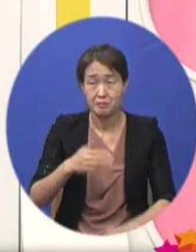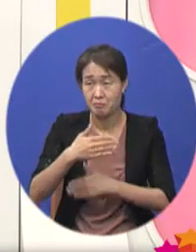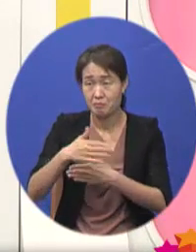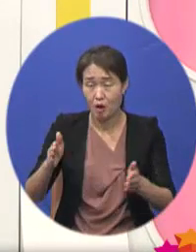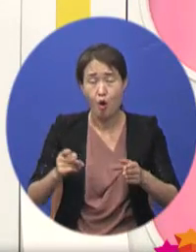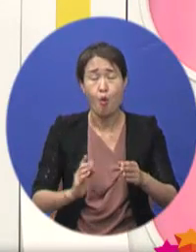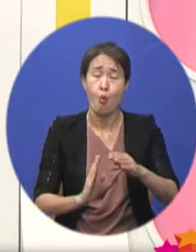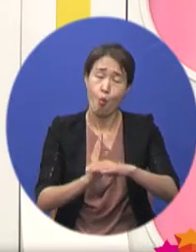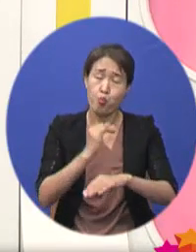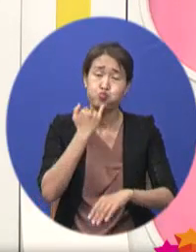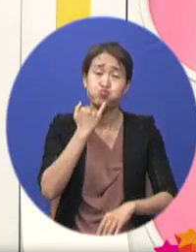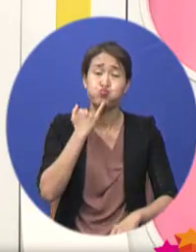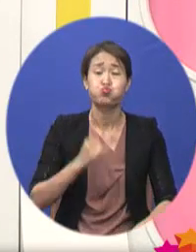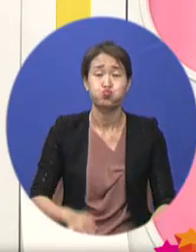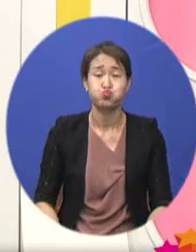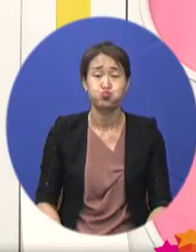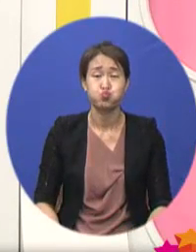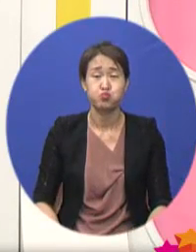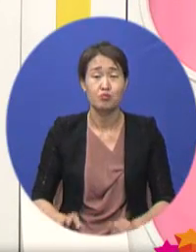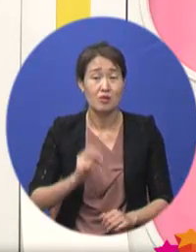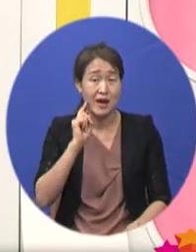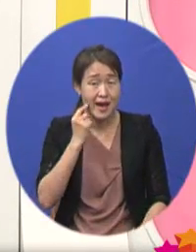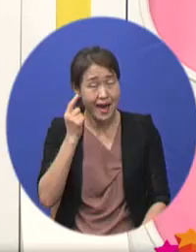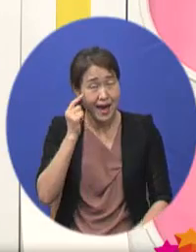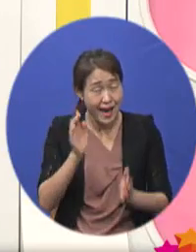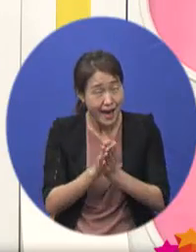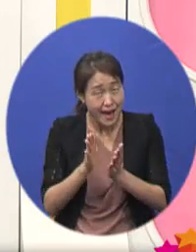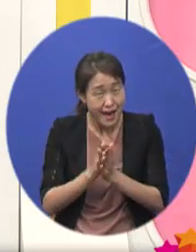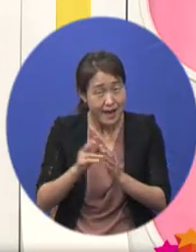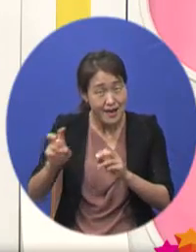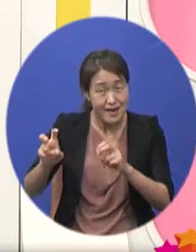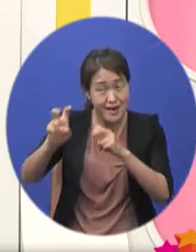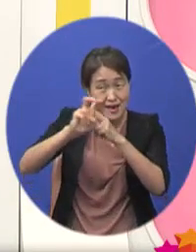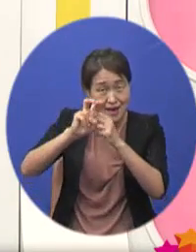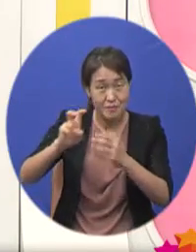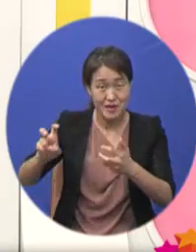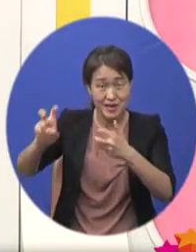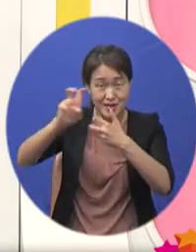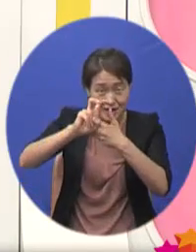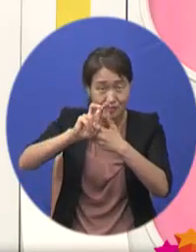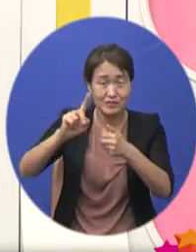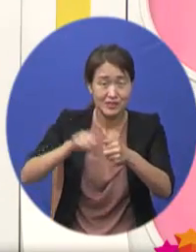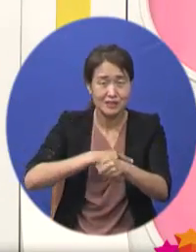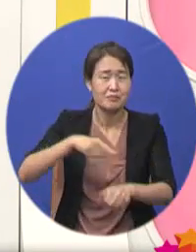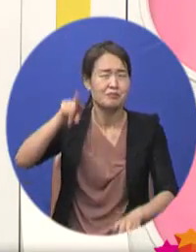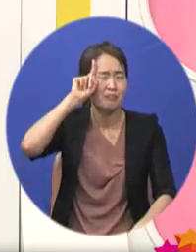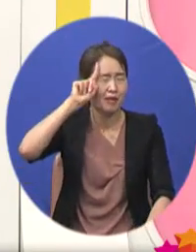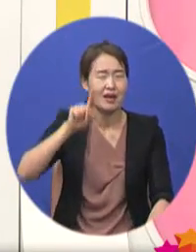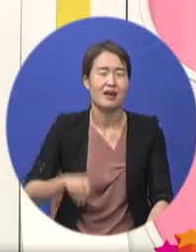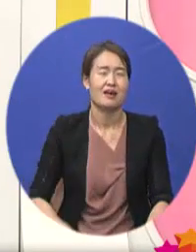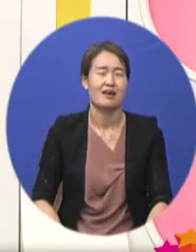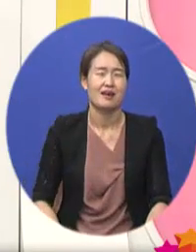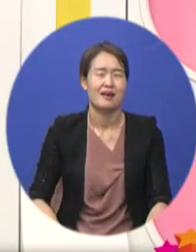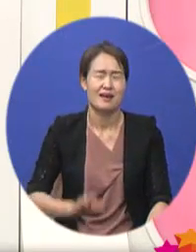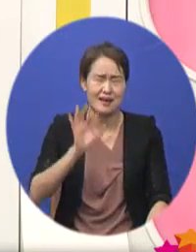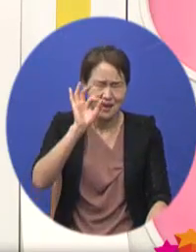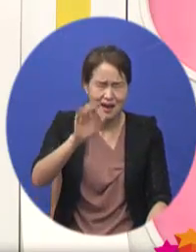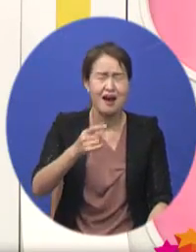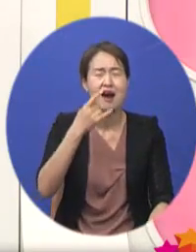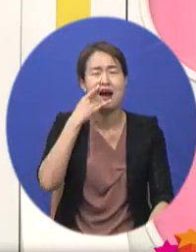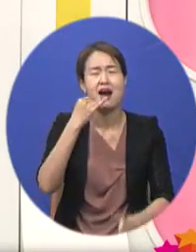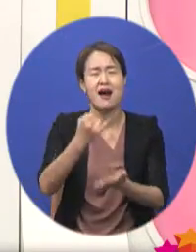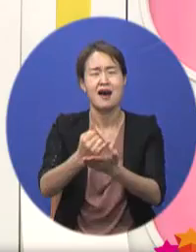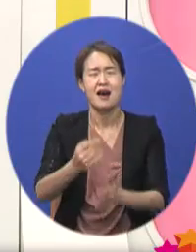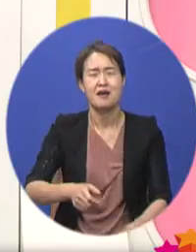훌쩍 넘었으니까 네. 거기서는 예. 예쁨을 지가 더 채우면 100점이 채우지. 그러죠. 예쁘고. 그래서 보라가라 이 말이에요. 아, 예, 예, 예. 우리